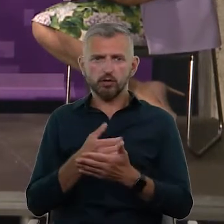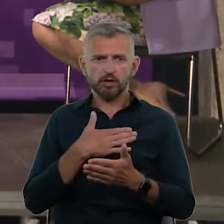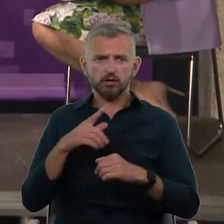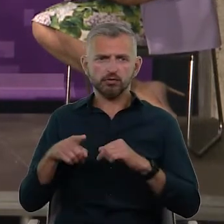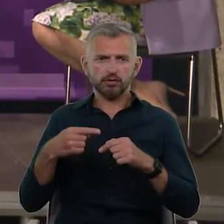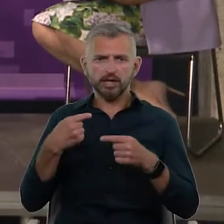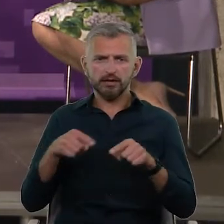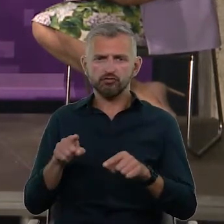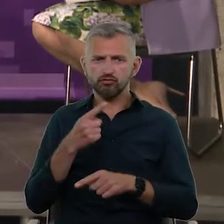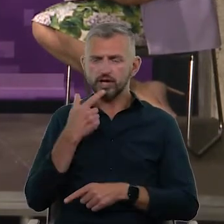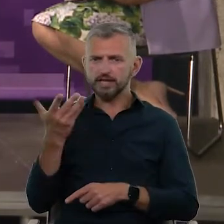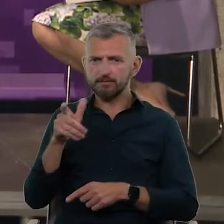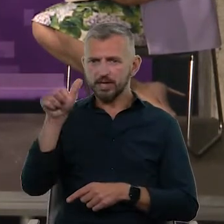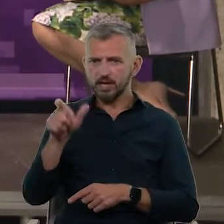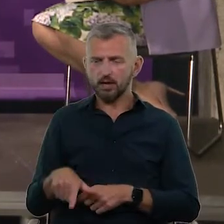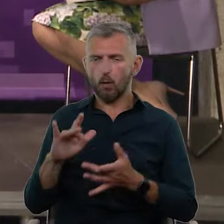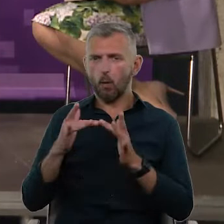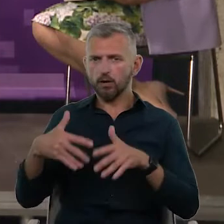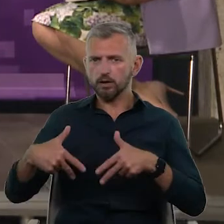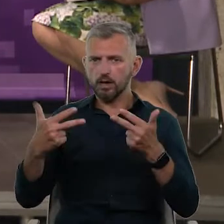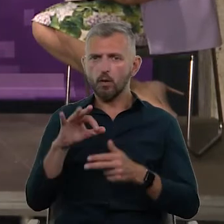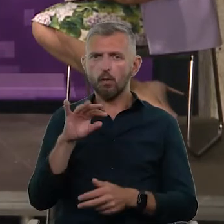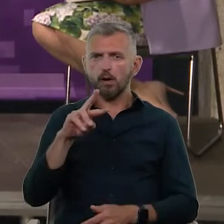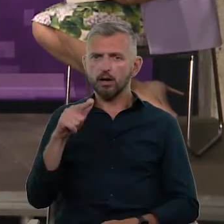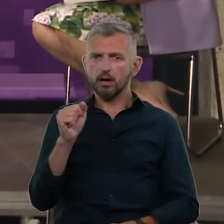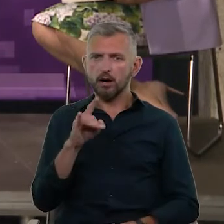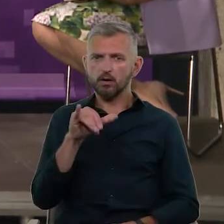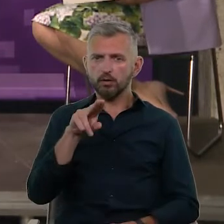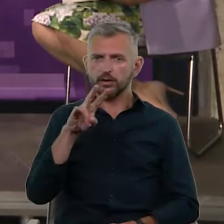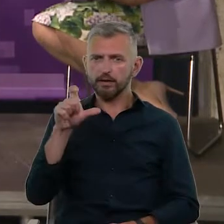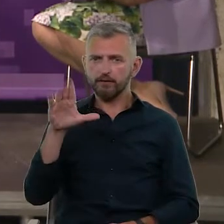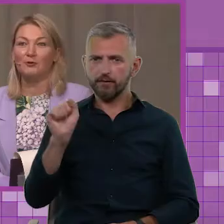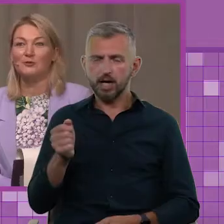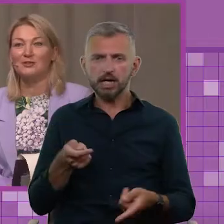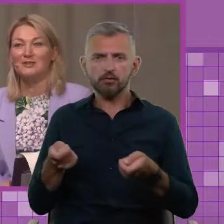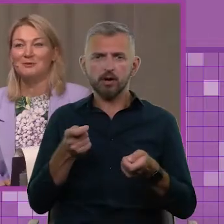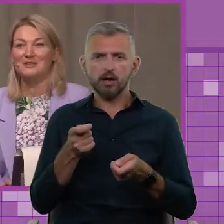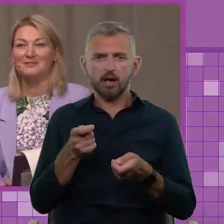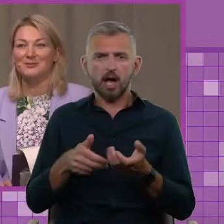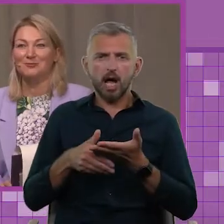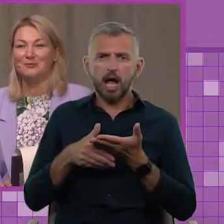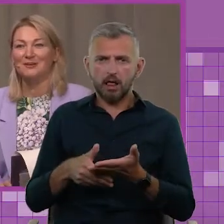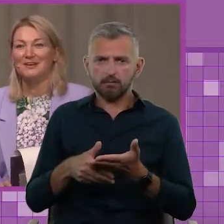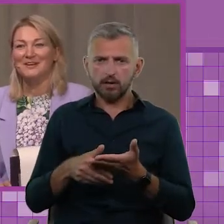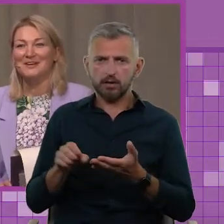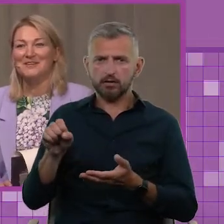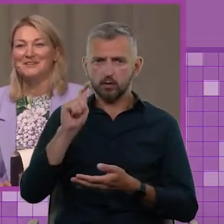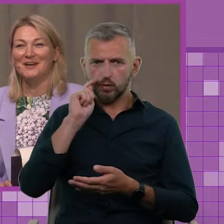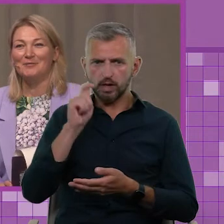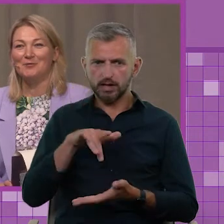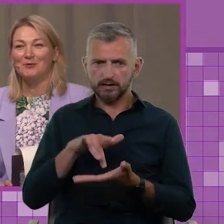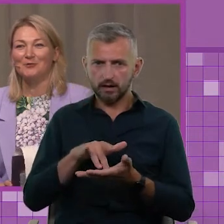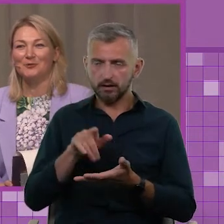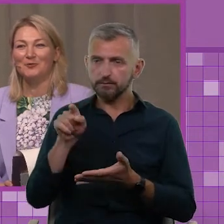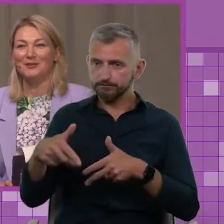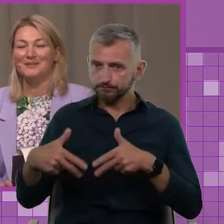іншої спікерки онлайн. Це Ольга Руднєва, координаторка Help Ukraine Center. Олюч, ти з